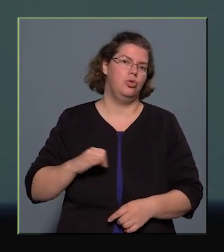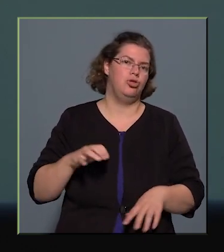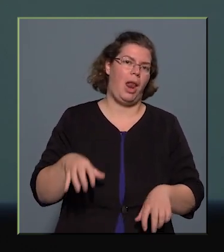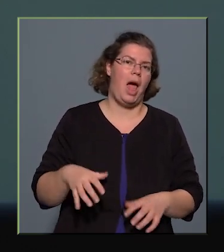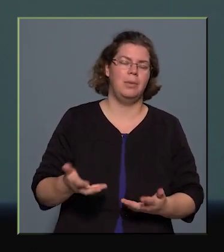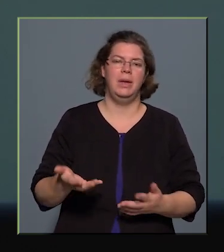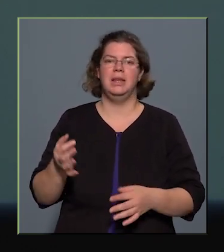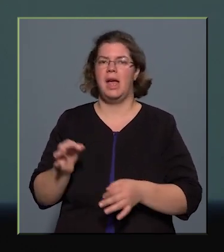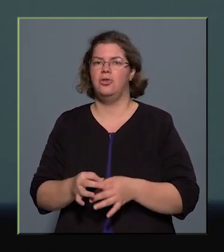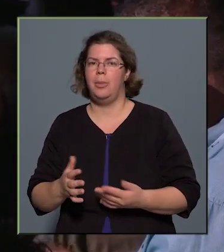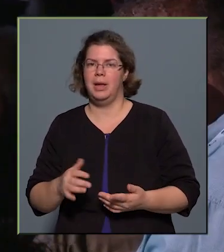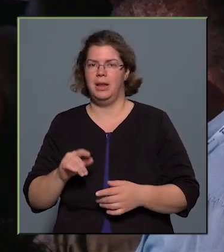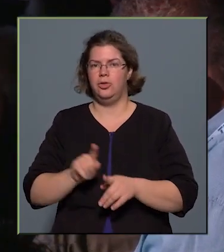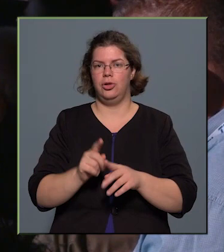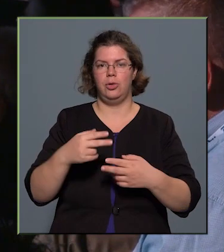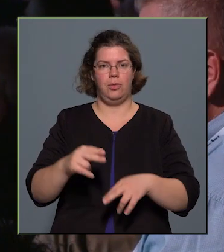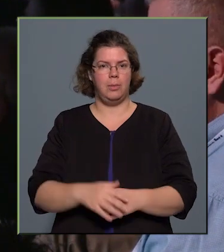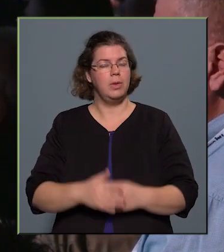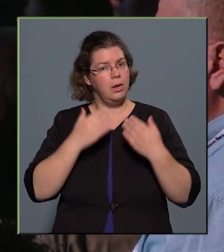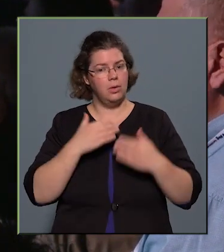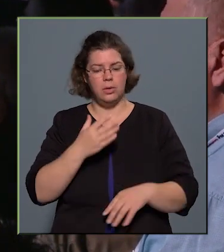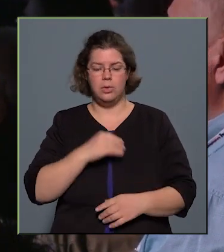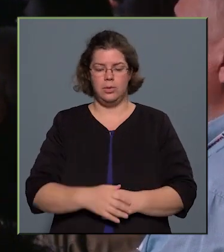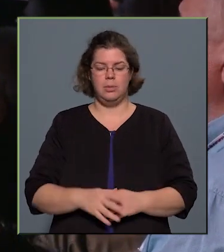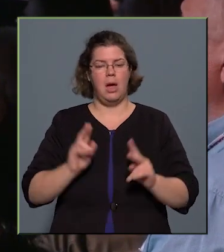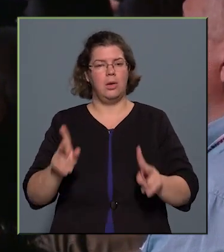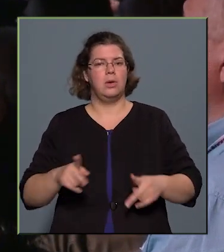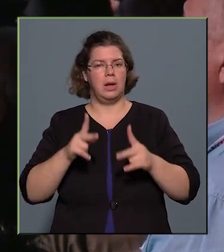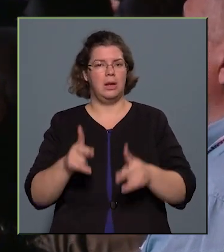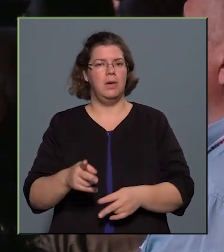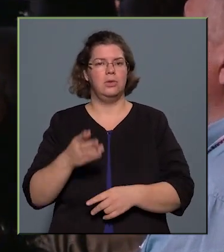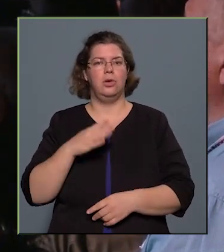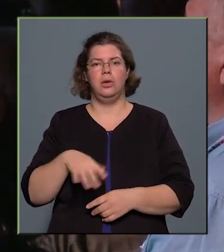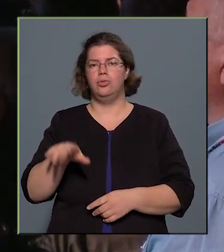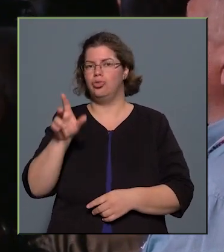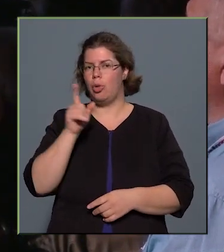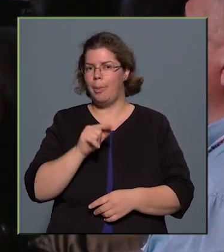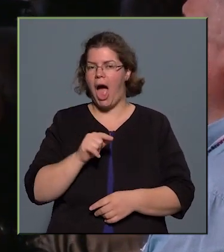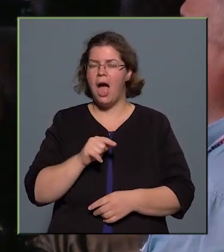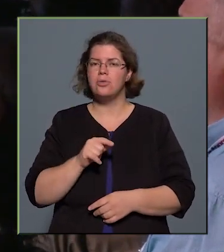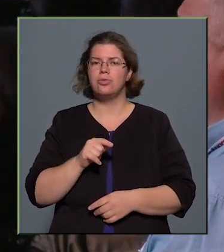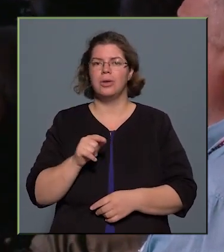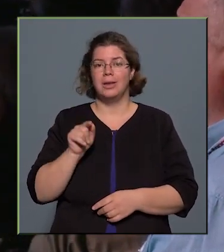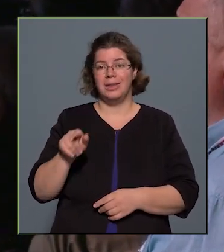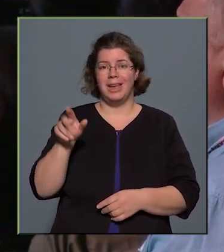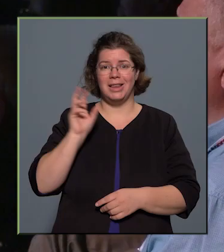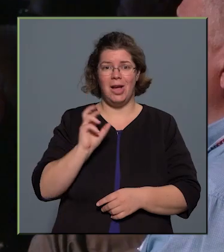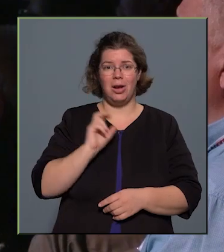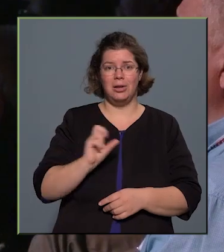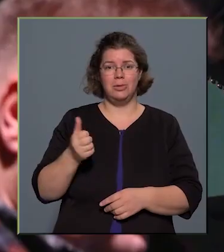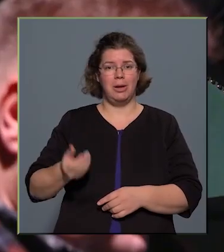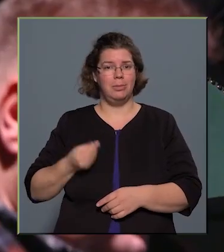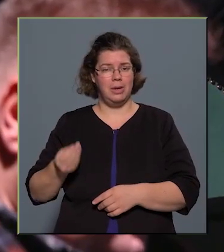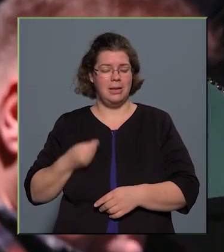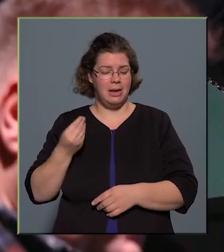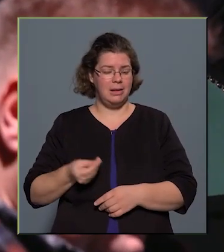bűncselekményeket, eseményeket, és így tovább. Köszönjük szépen. Akkor kedves Hajas Tamás, itt most téged hallottunk egy